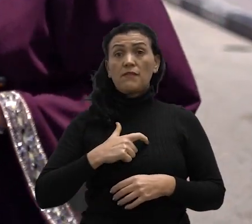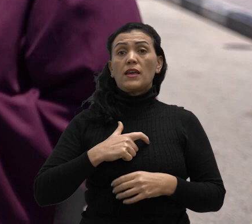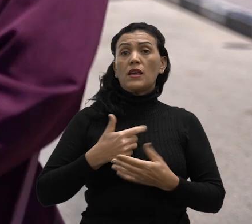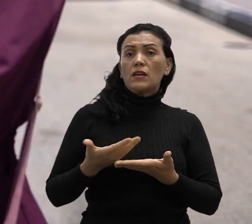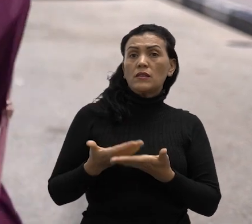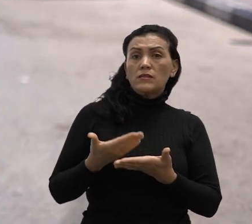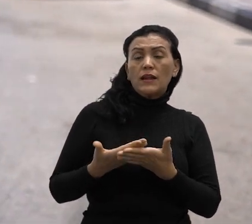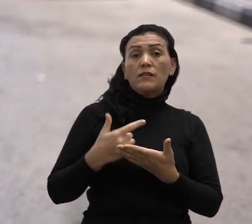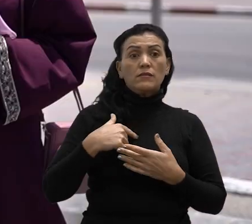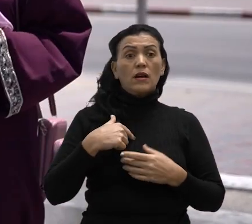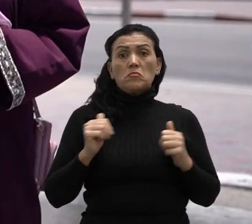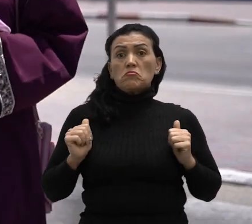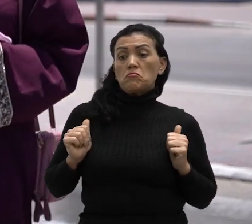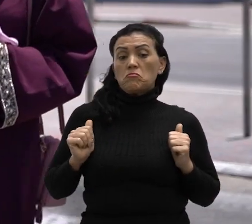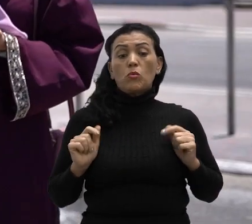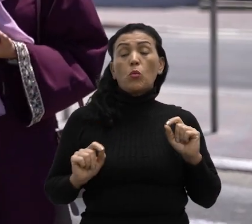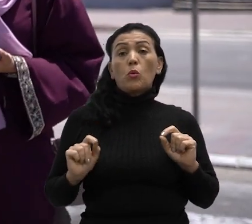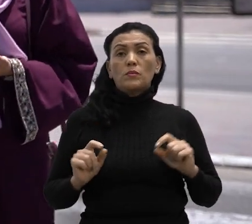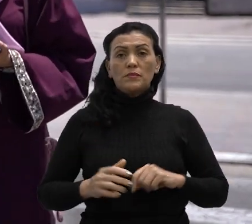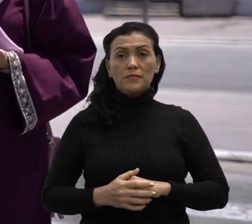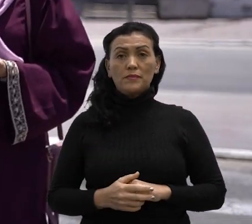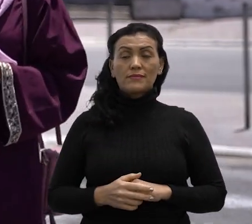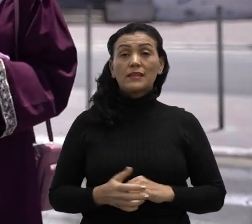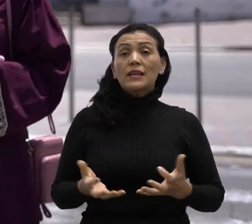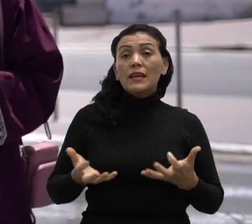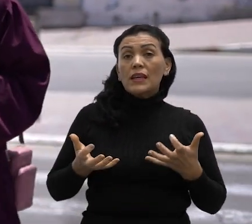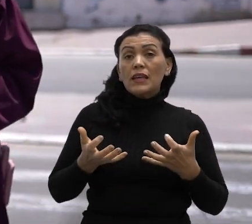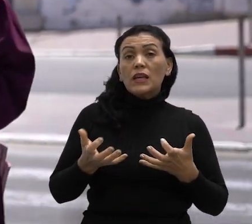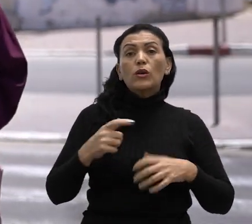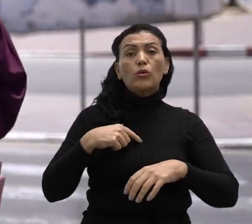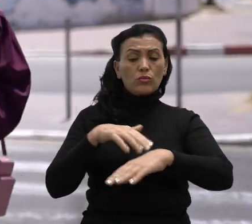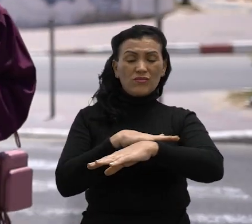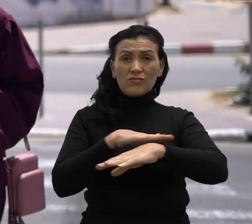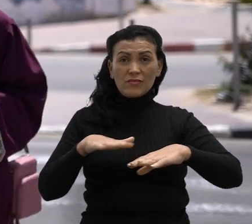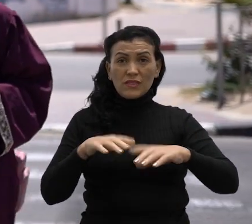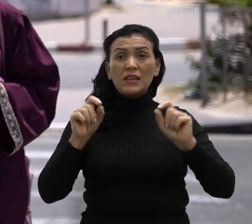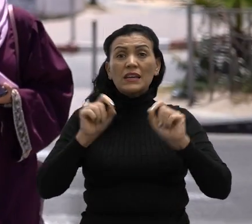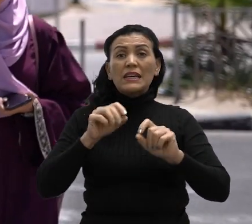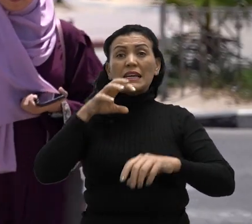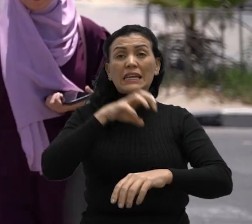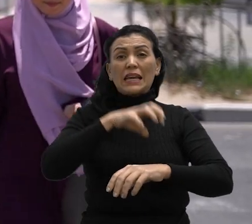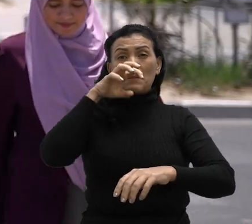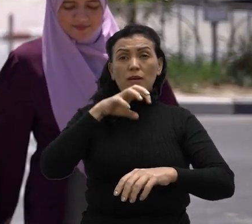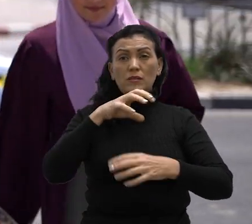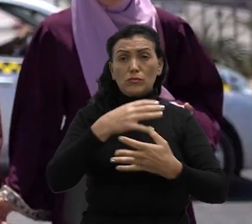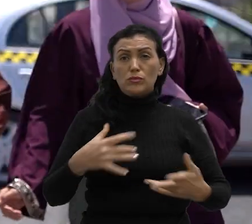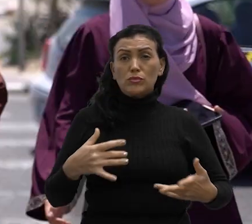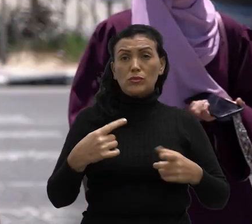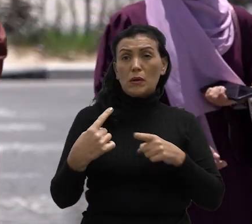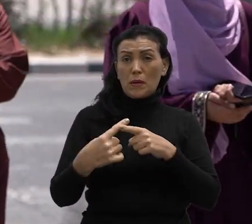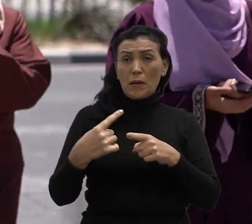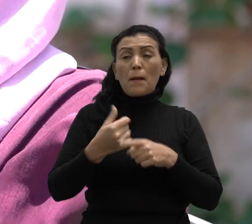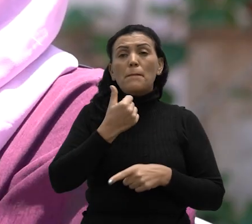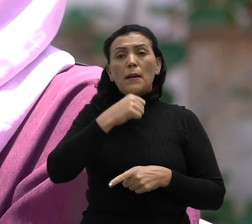كيف أنا انحرقت؟ كنت مروحة من الجامعة، أمي كانت بتطبخ ورايحة تصلي صلاة الظهر، حكت لي بس إنه غطي